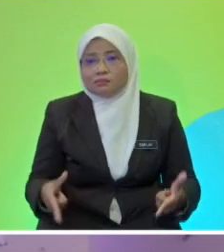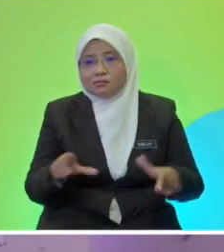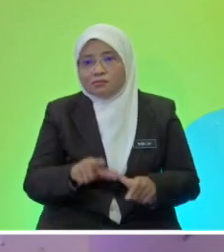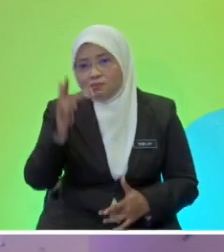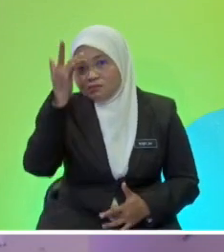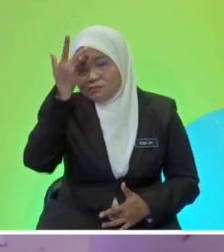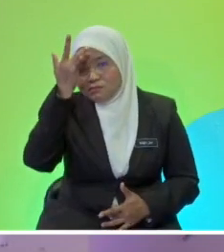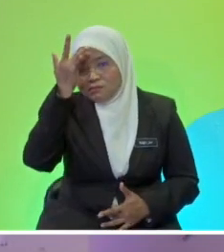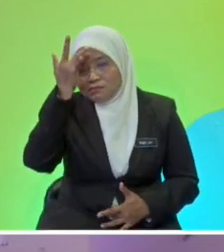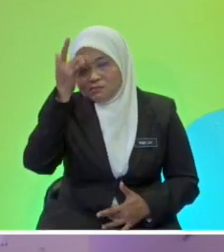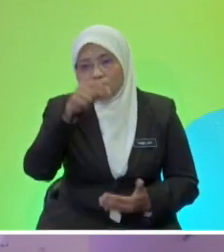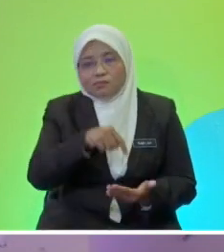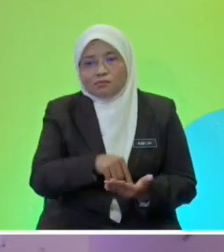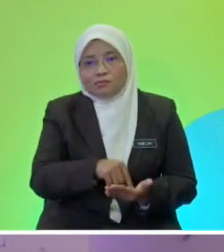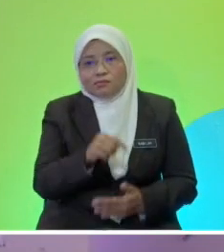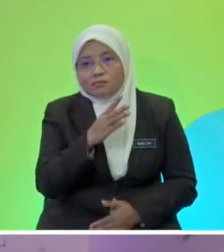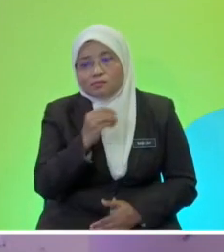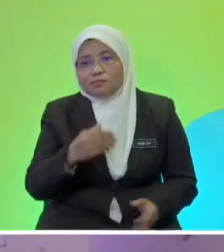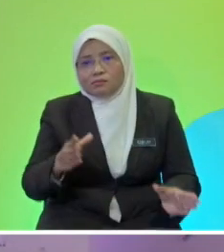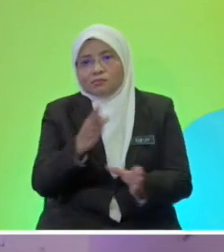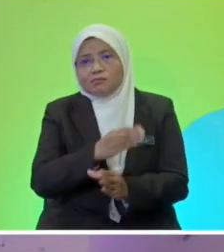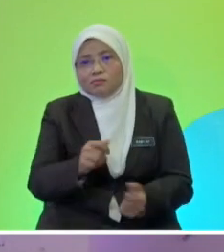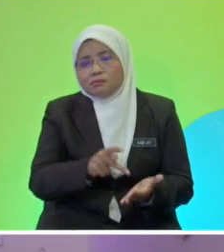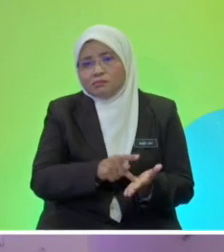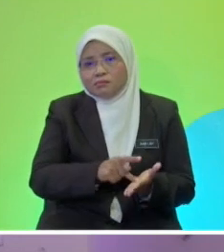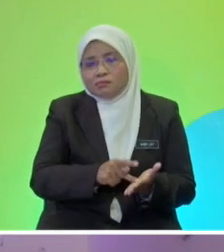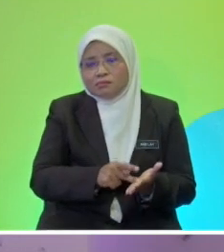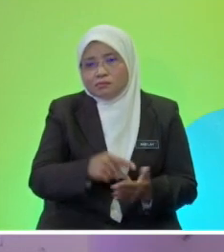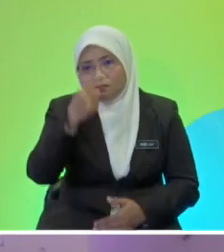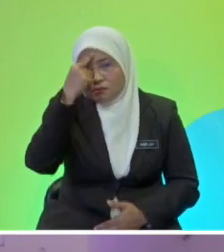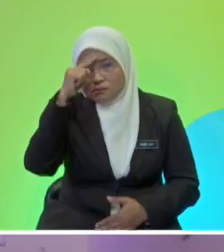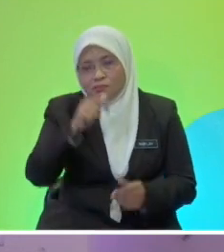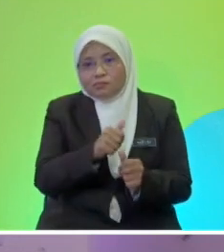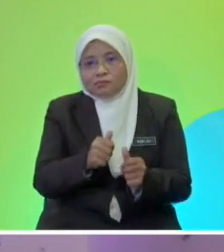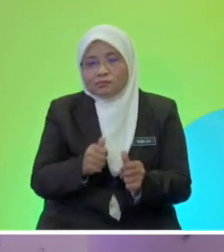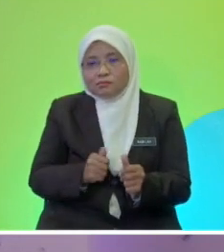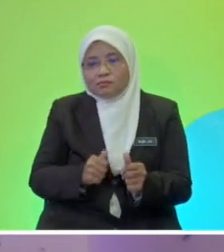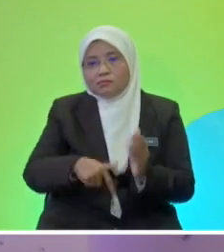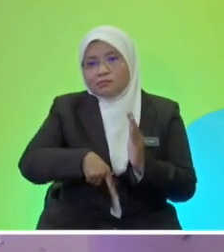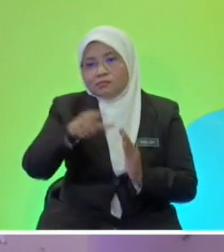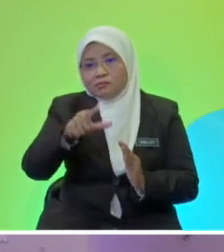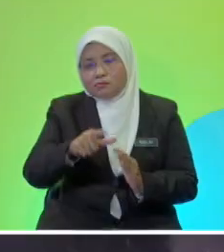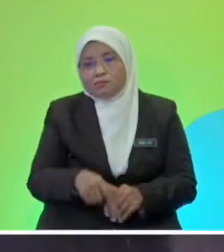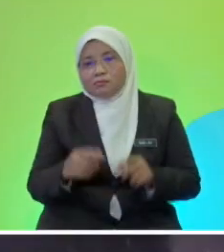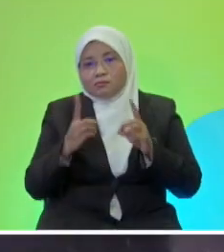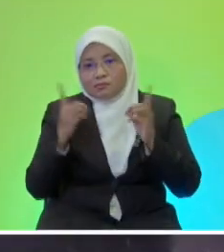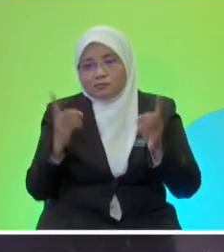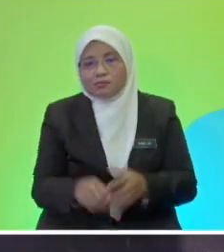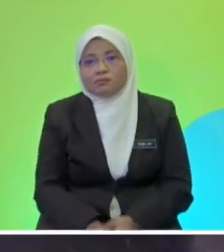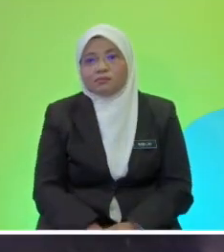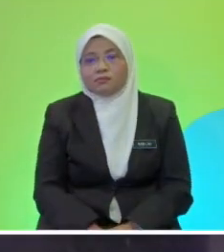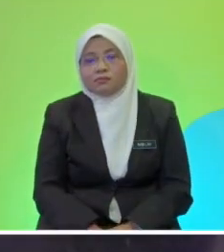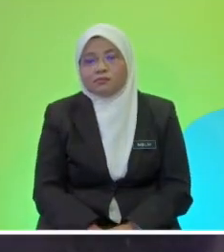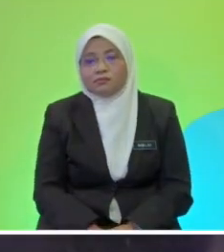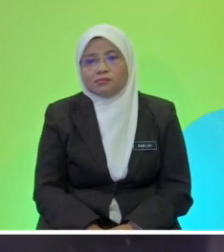penyakit ini dapat di kesan dapat membantu untuk mengelakkan dia lebih eee truck pada masa yang akan datang Nah itulah di